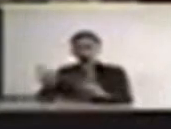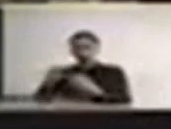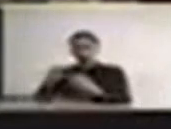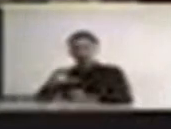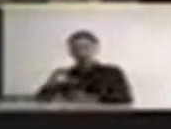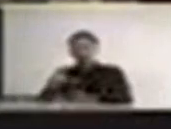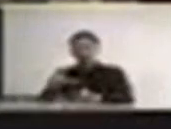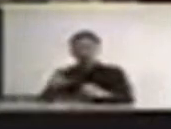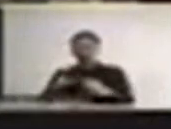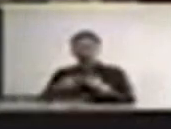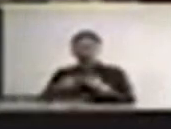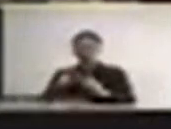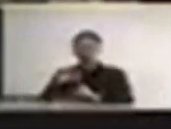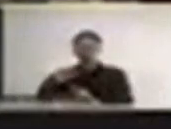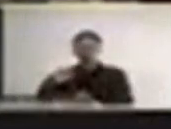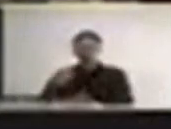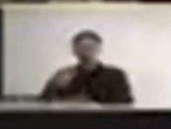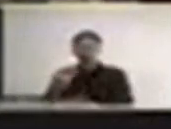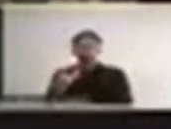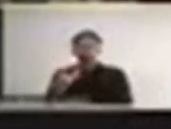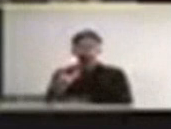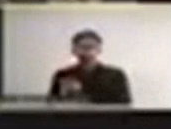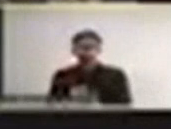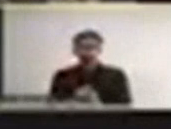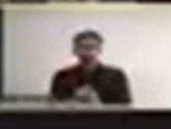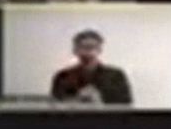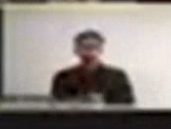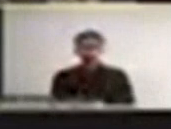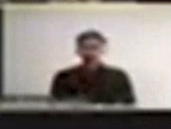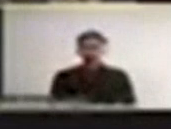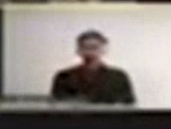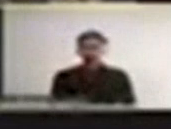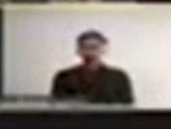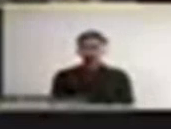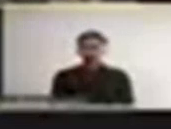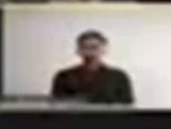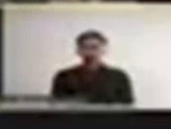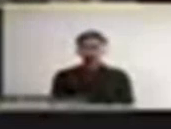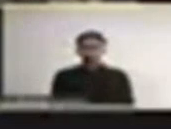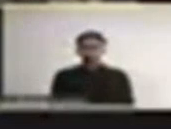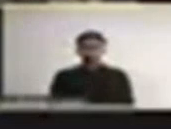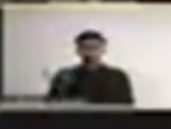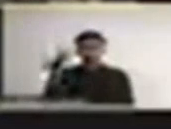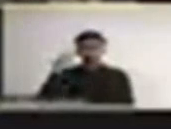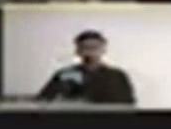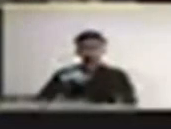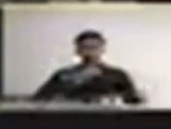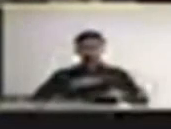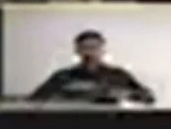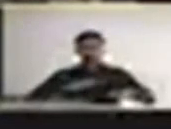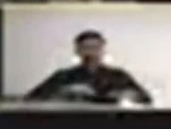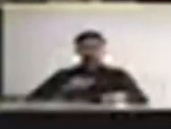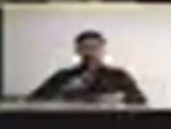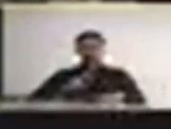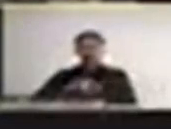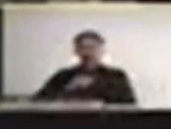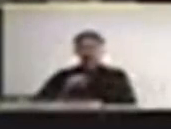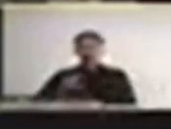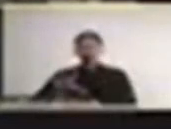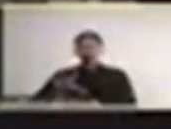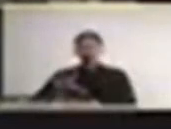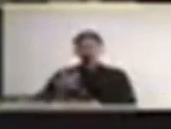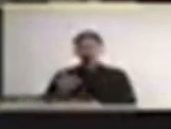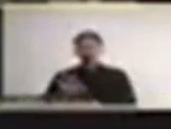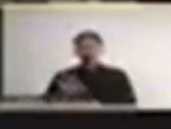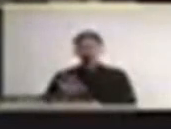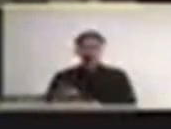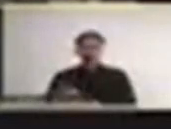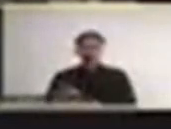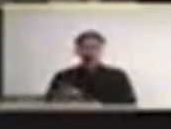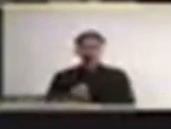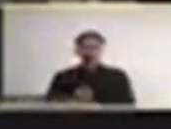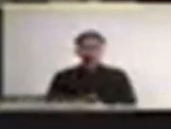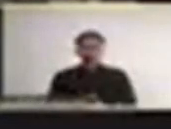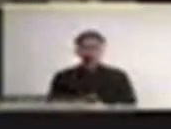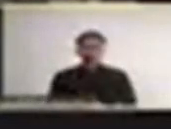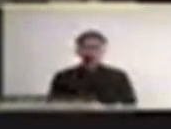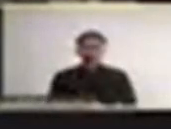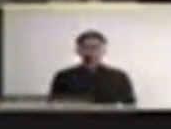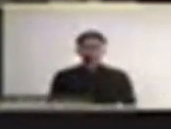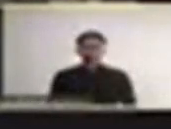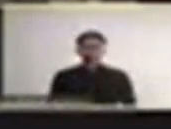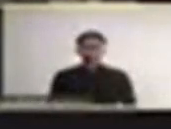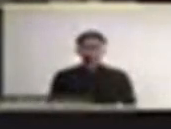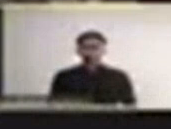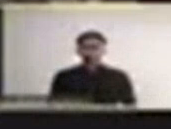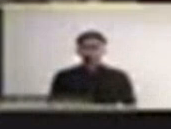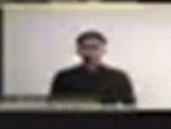terjadi pasien-pasien yang berat ya, tadi pada anak sekitar 3-5%. Seberapa banyak bed